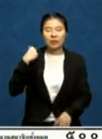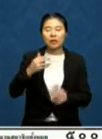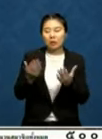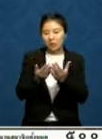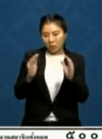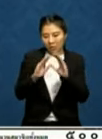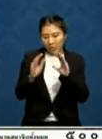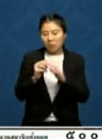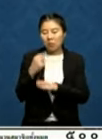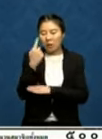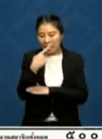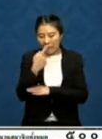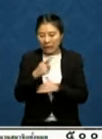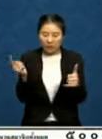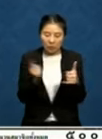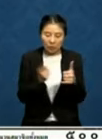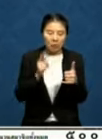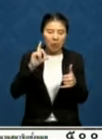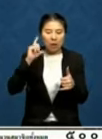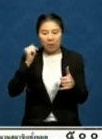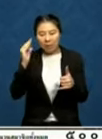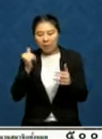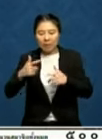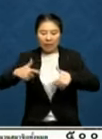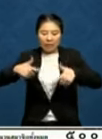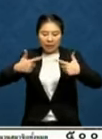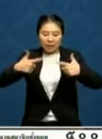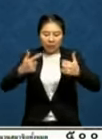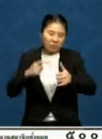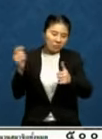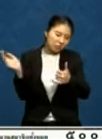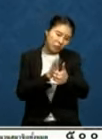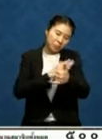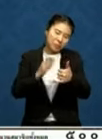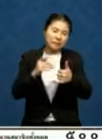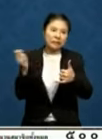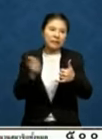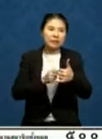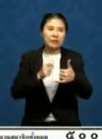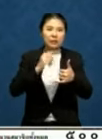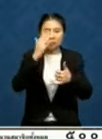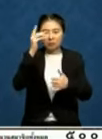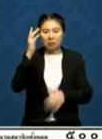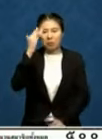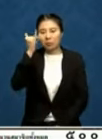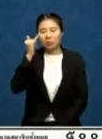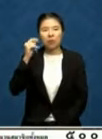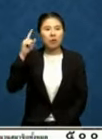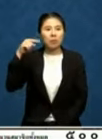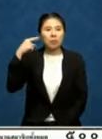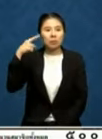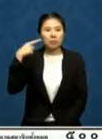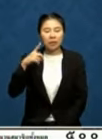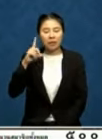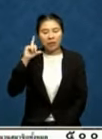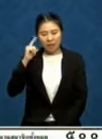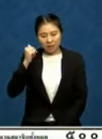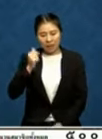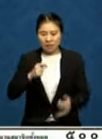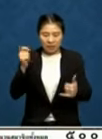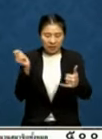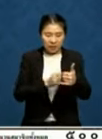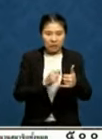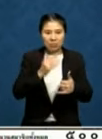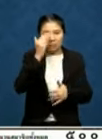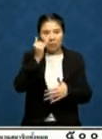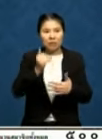บครัวที่มันมีการตีกันของสามีภรรยาหรืออะไรก็ตามเนี่ยก็เกิดจากการที่ตอนเด็กนั่นแหละโดนแม่ตีเพราะความรักอะค่ะก็แม่ตีเ